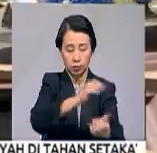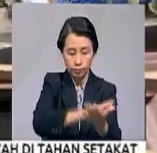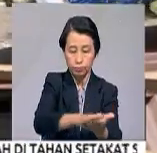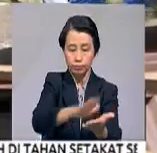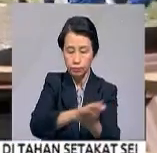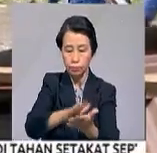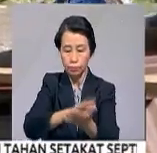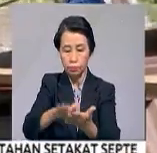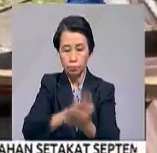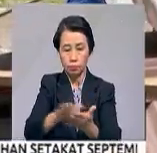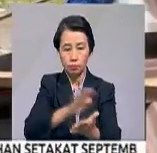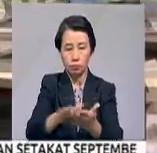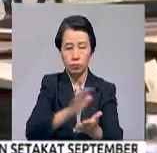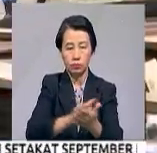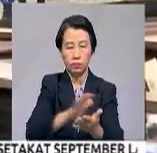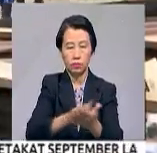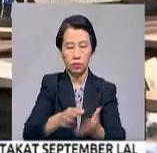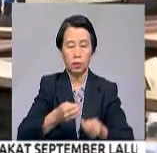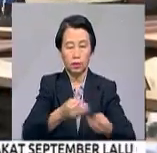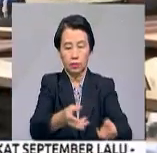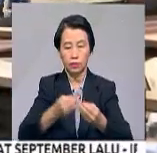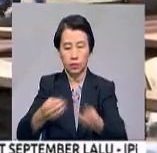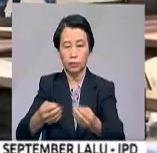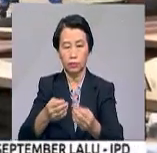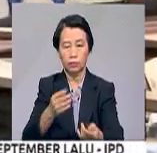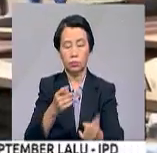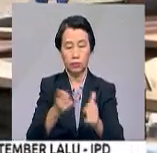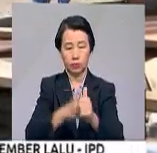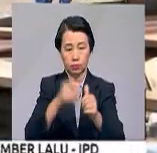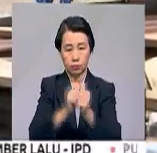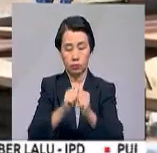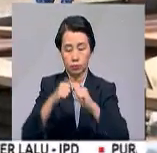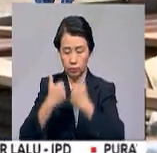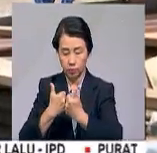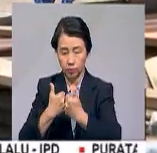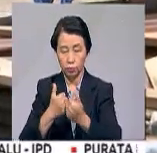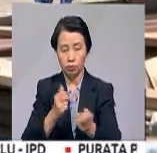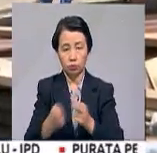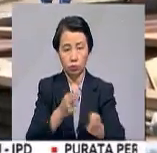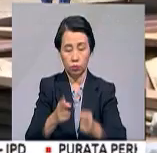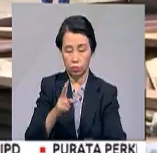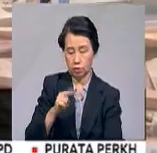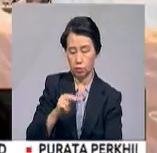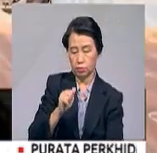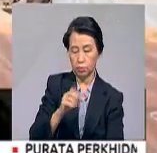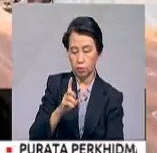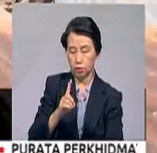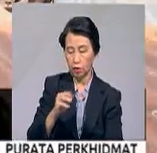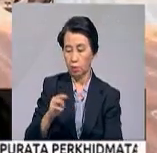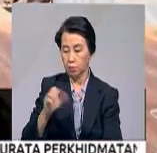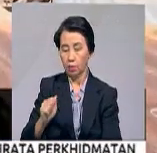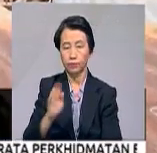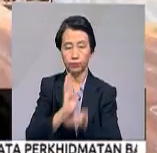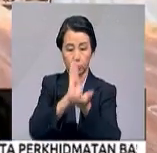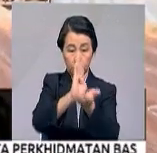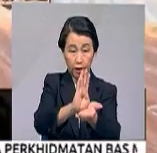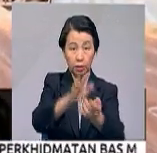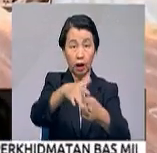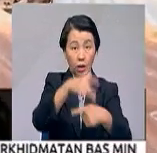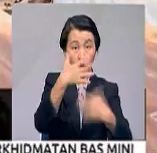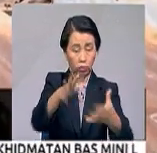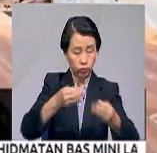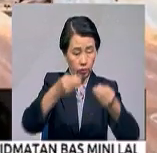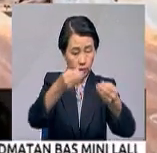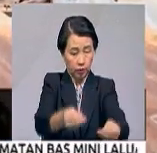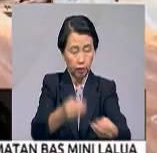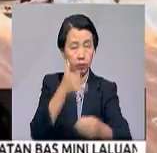pembersihan serta menyerahkan kit makanan permulaan oleh Agensi Pengurusan Bencana Negara, NADMA. Bantuan awal telah